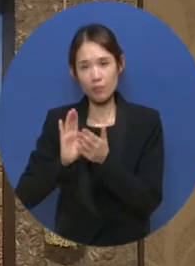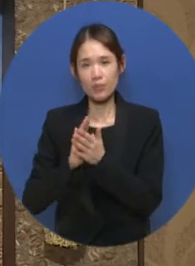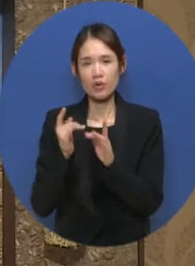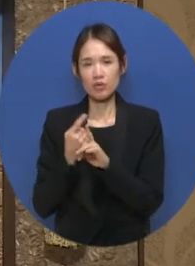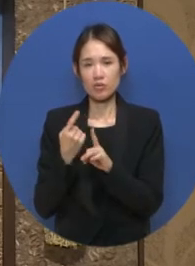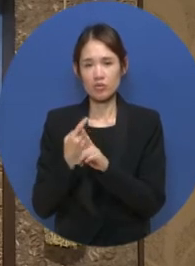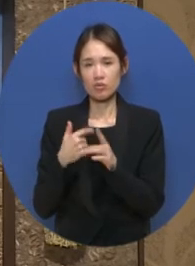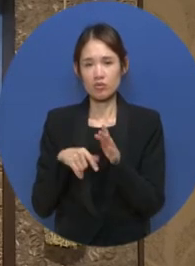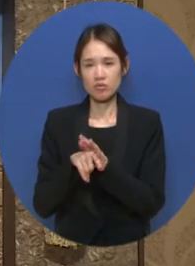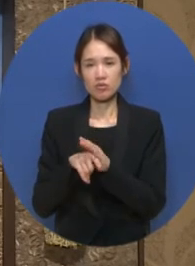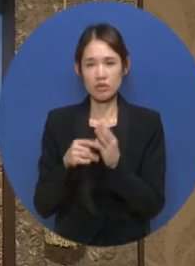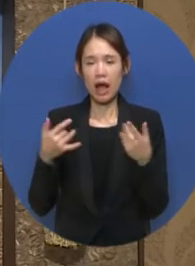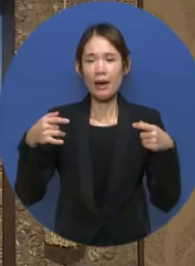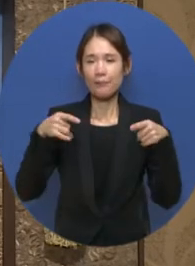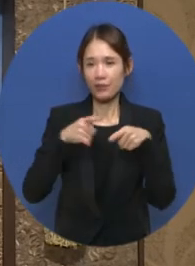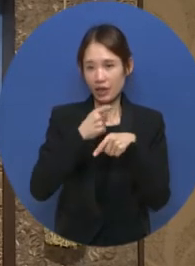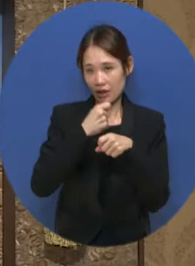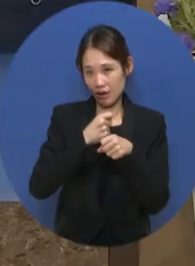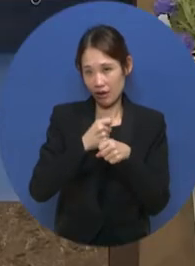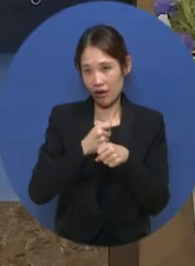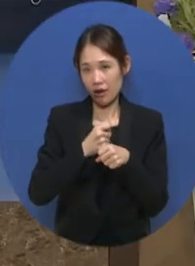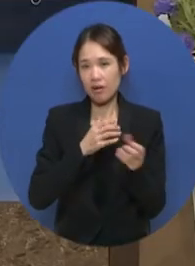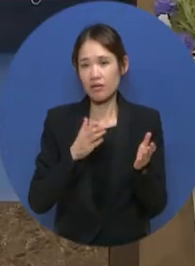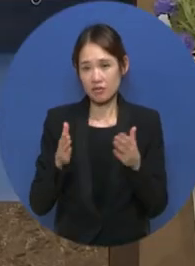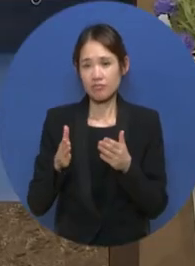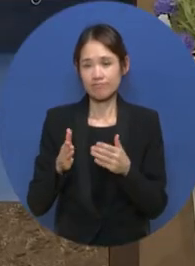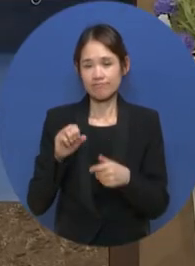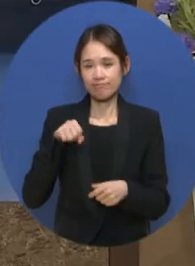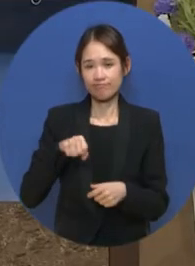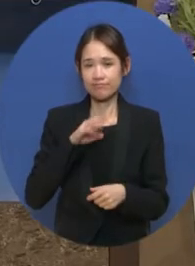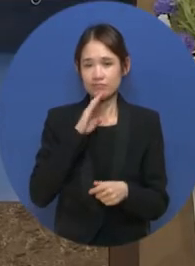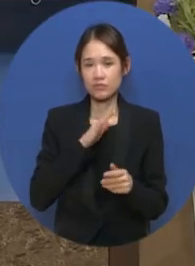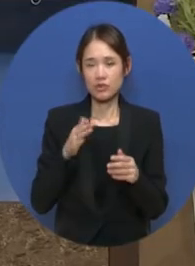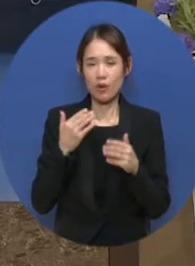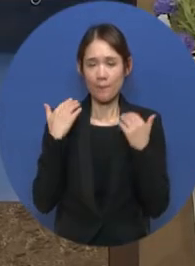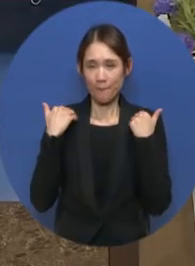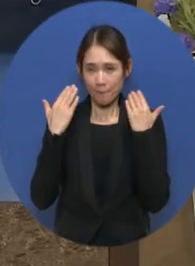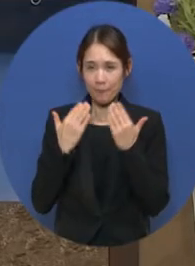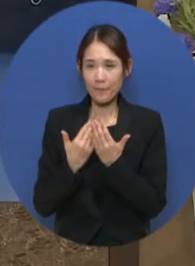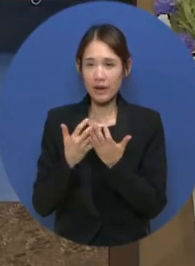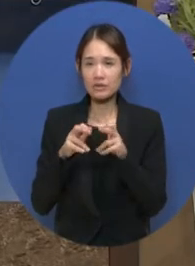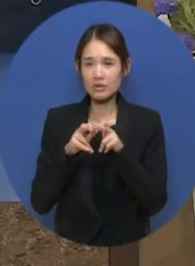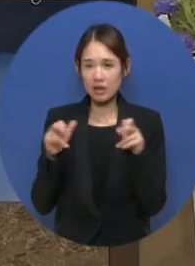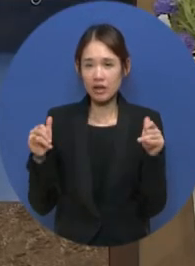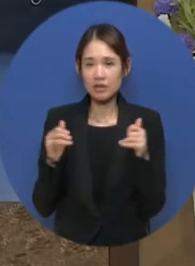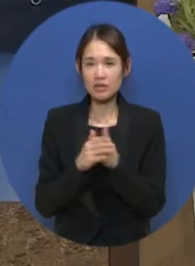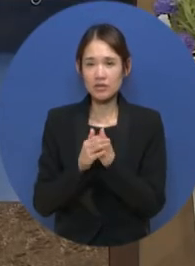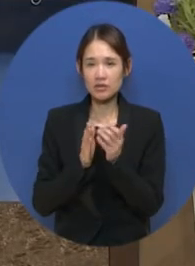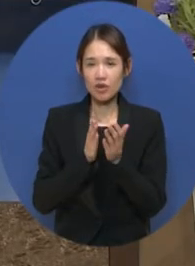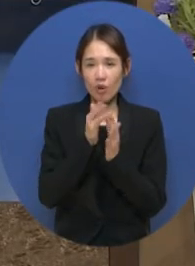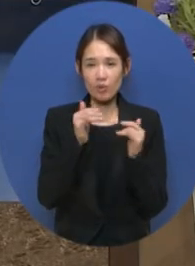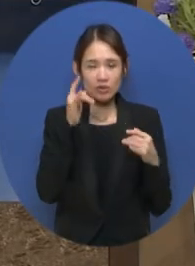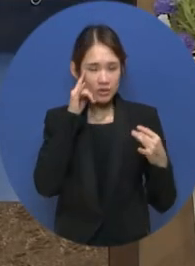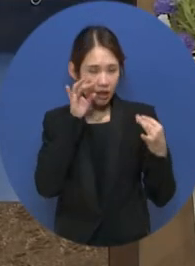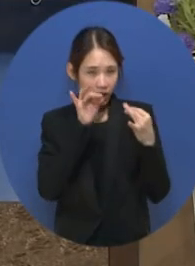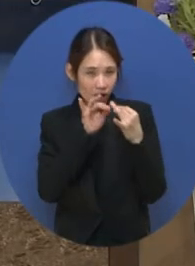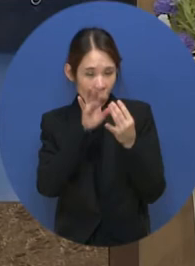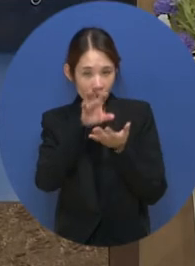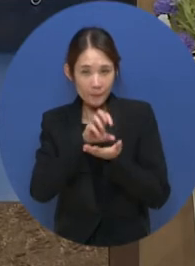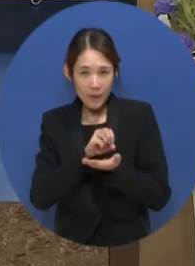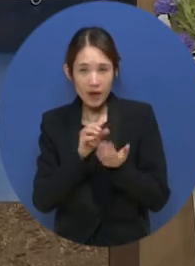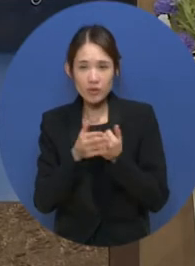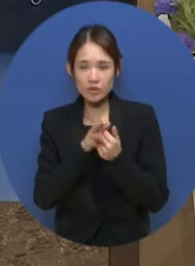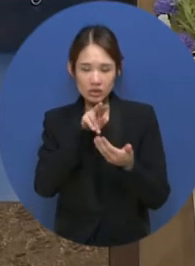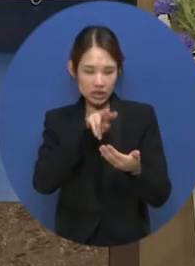메뉴얼을 공동으로 제작을 하게 된 것이나 4 그리고 또 이 발달 장애인 당사자와 전문가의 의견을 수렴해서 어